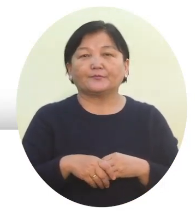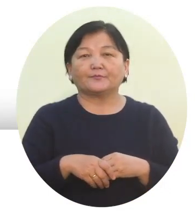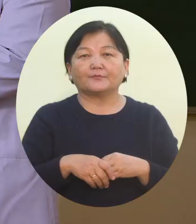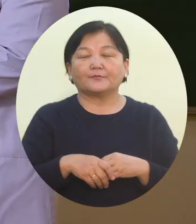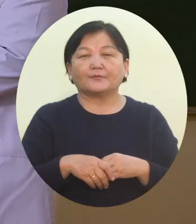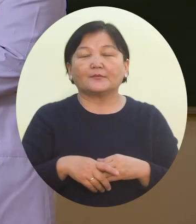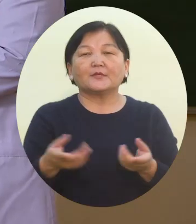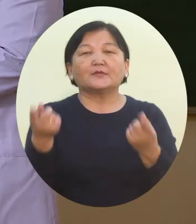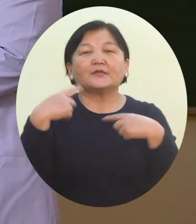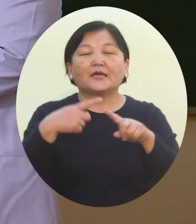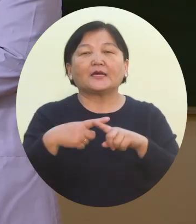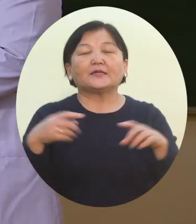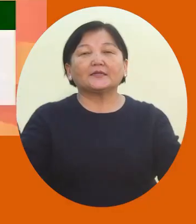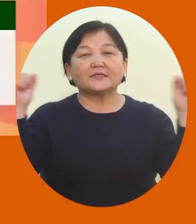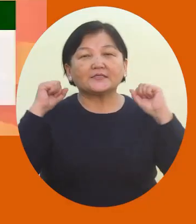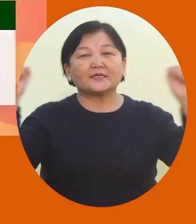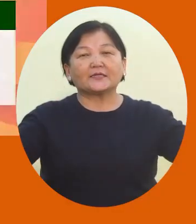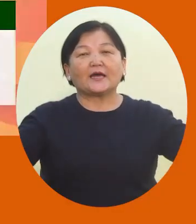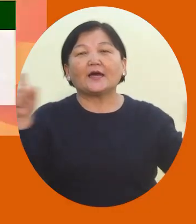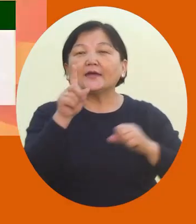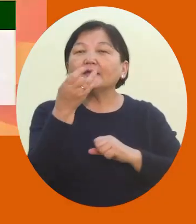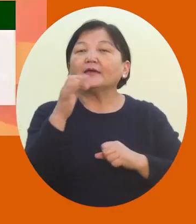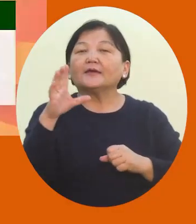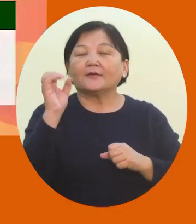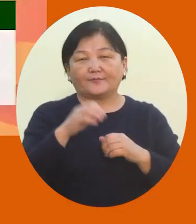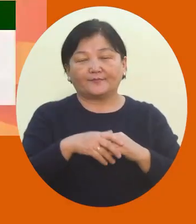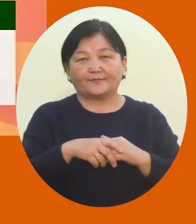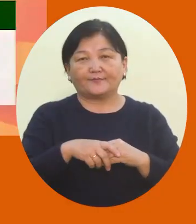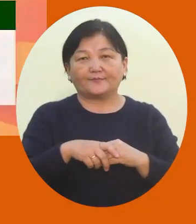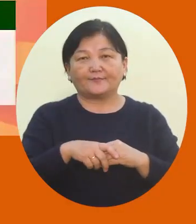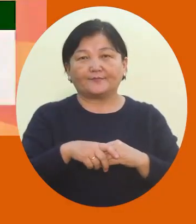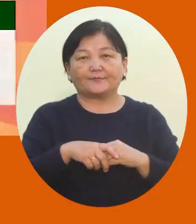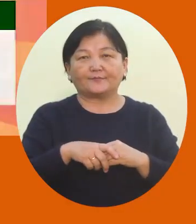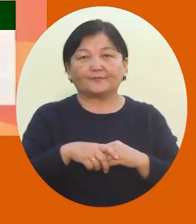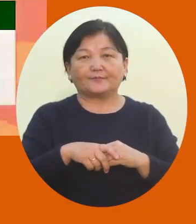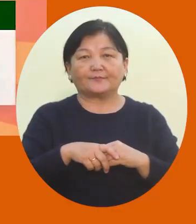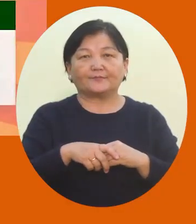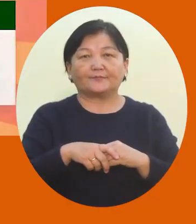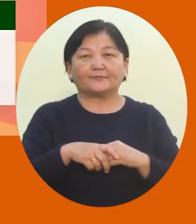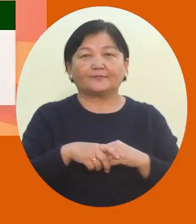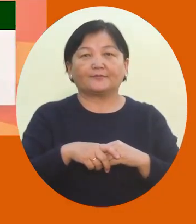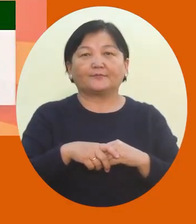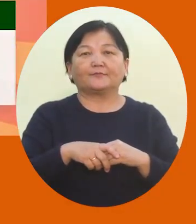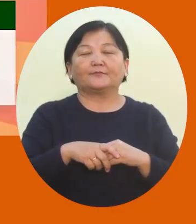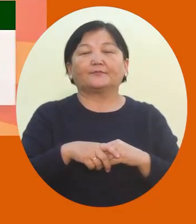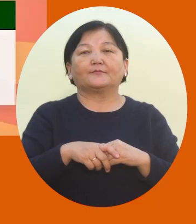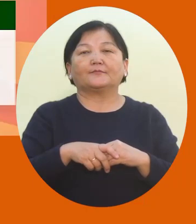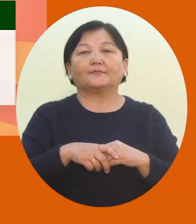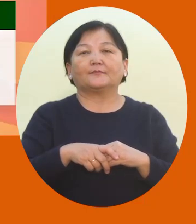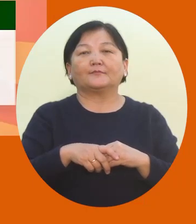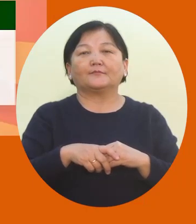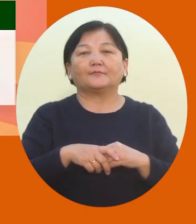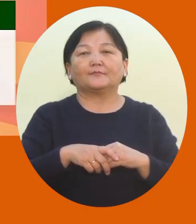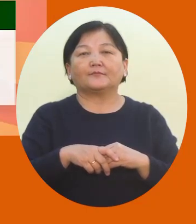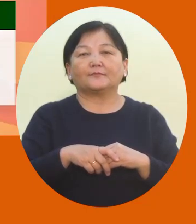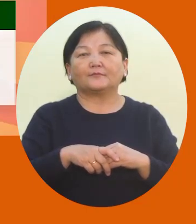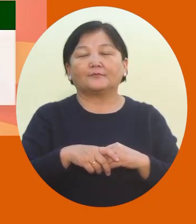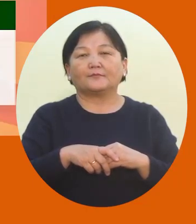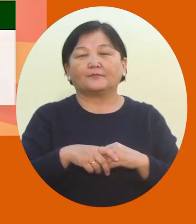За дахиад дасглаа хийгээрэй. 1 go 1 2